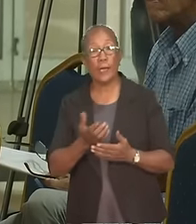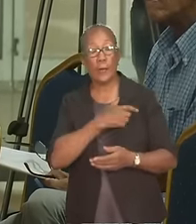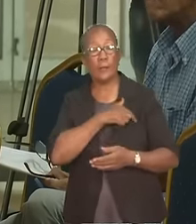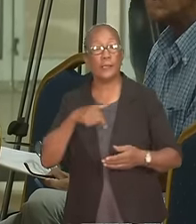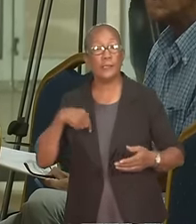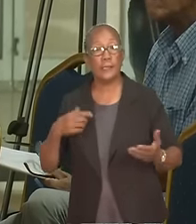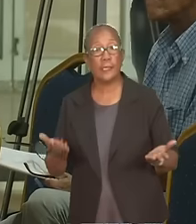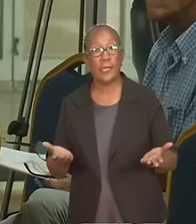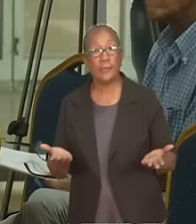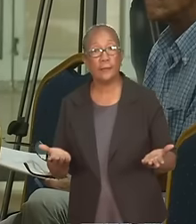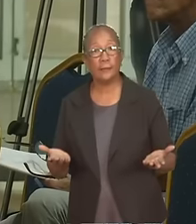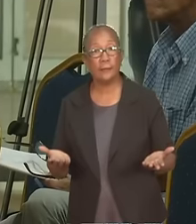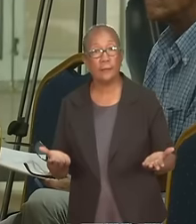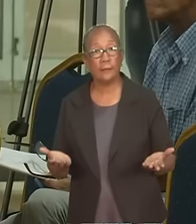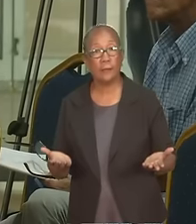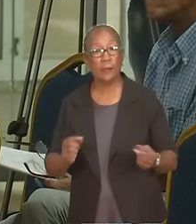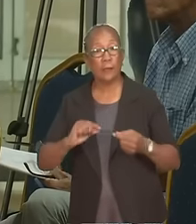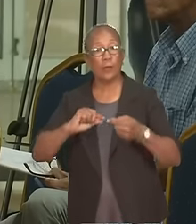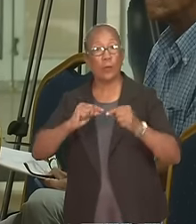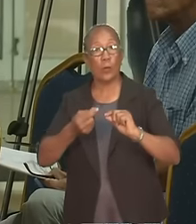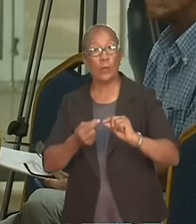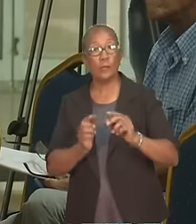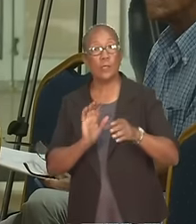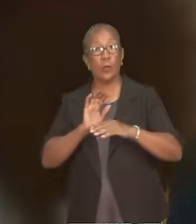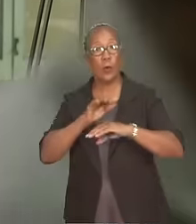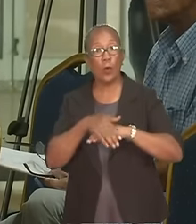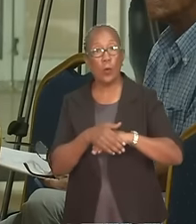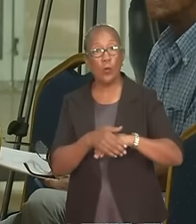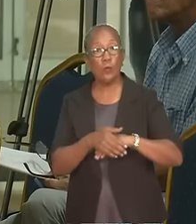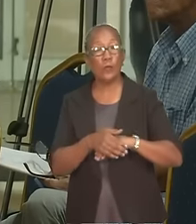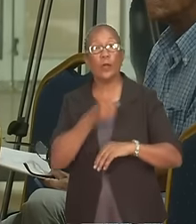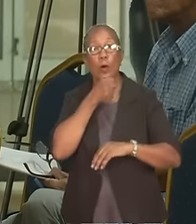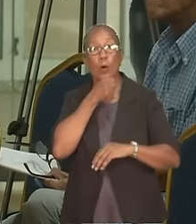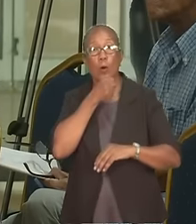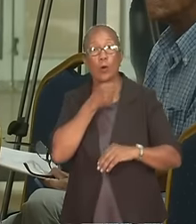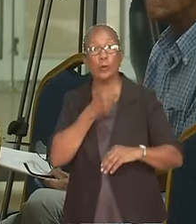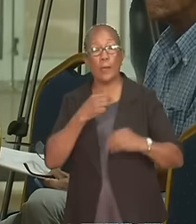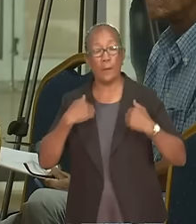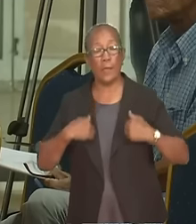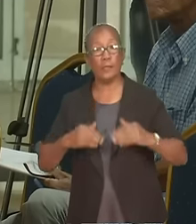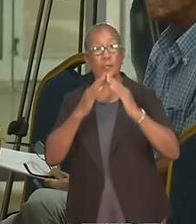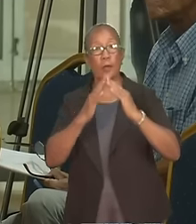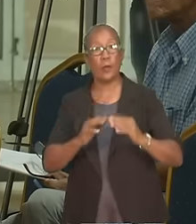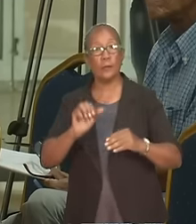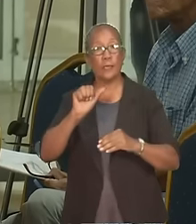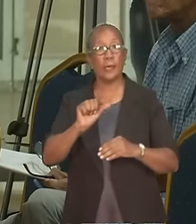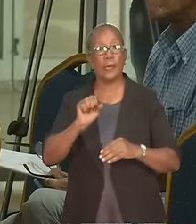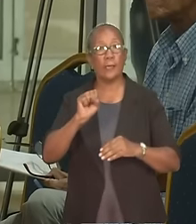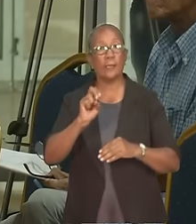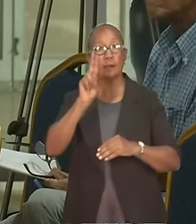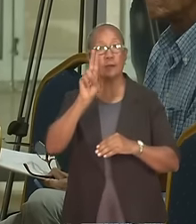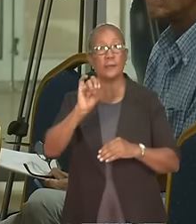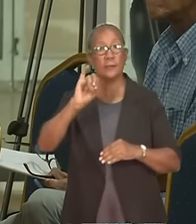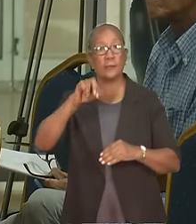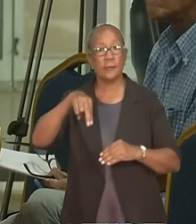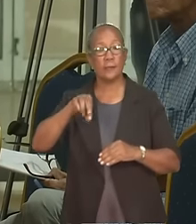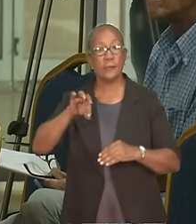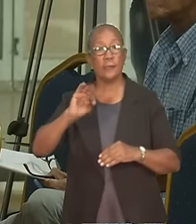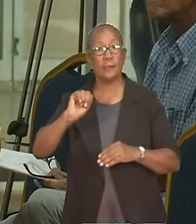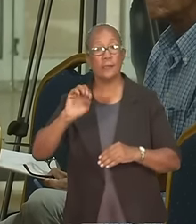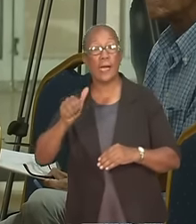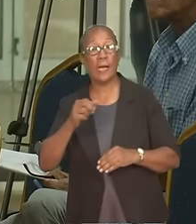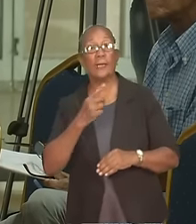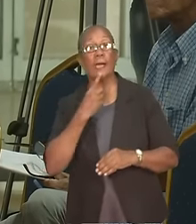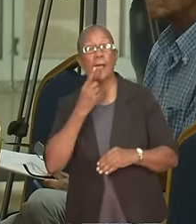President, de kwestie van het bejaardentehuis Asiana. De bewoners geven aan dat u ze voor de gek heeft gehouden.